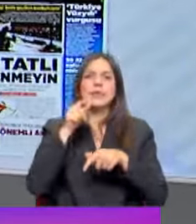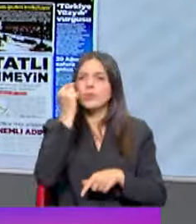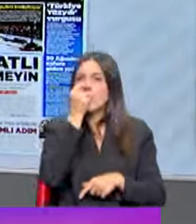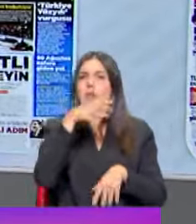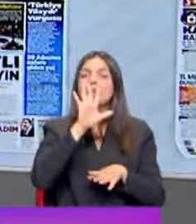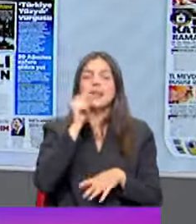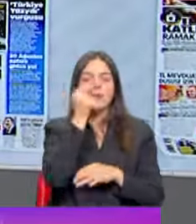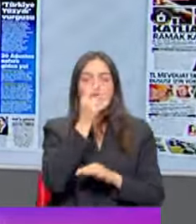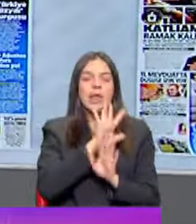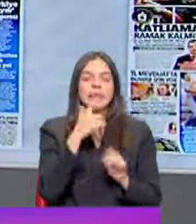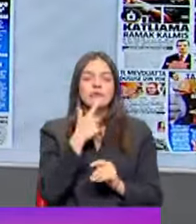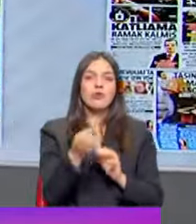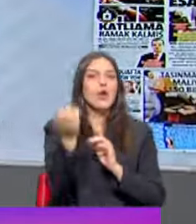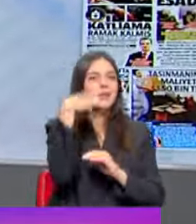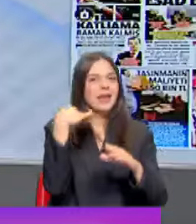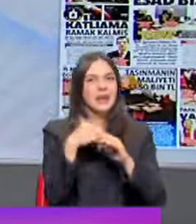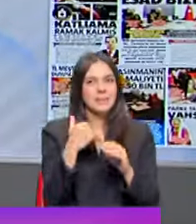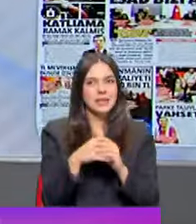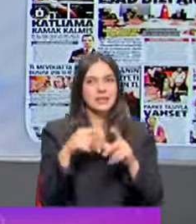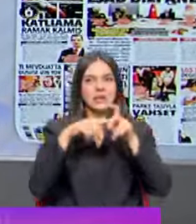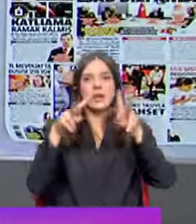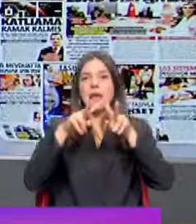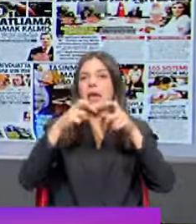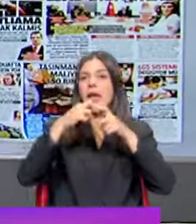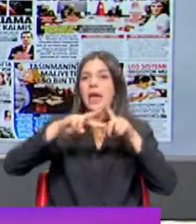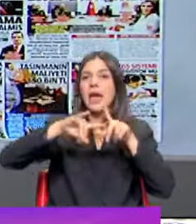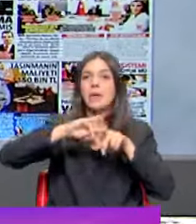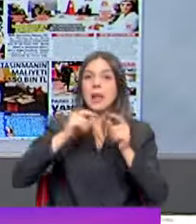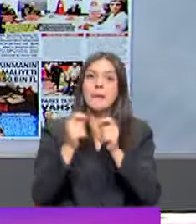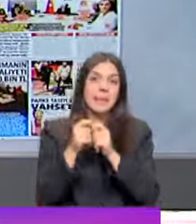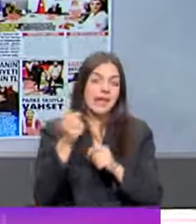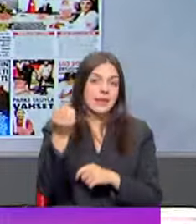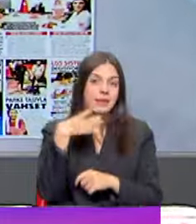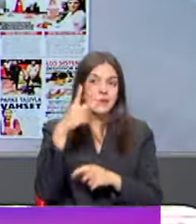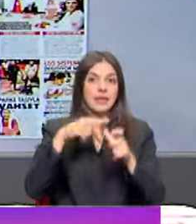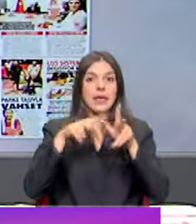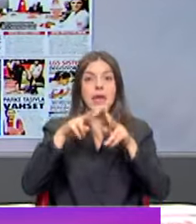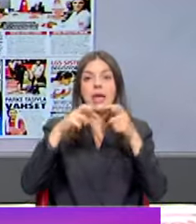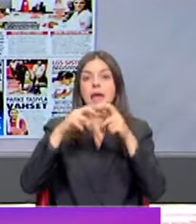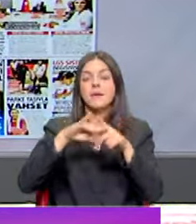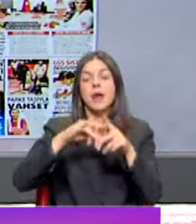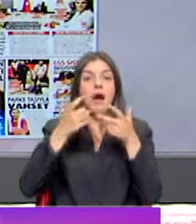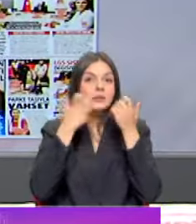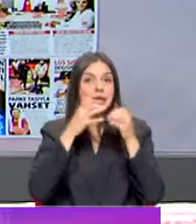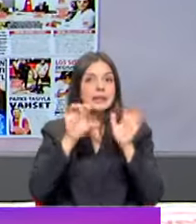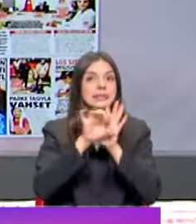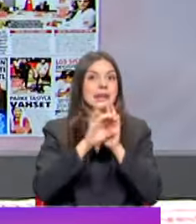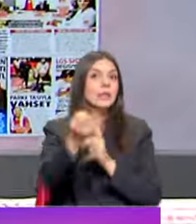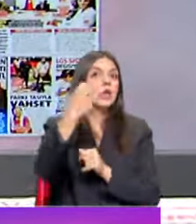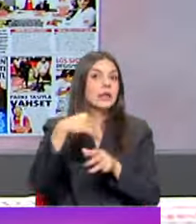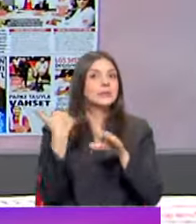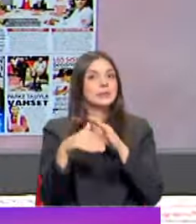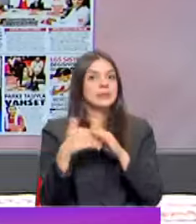kolay değil diyor. Gönderdiği mesajda Emrah Bey, Emrah Aslan Instagram üzerinden gönderiyor